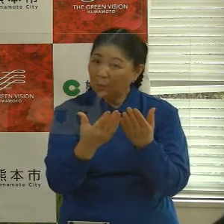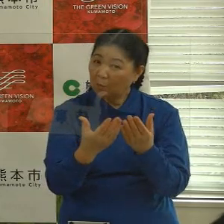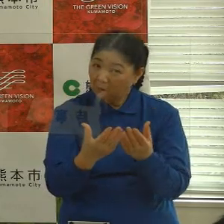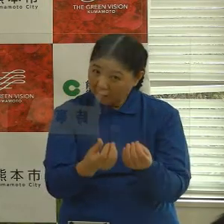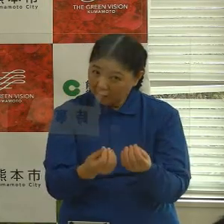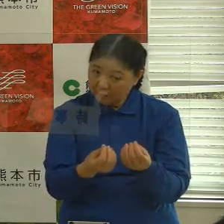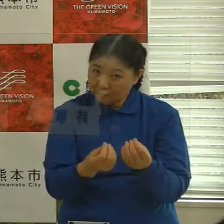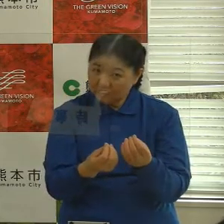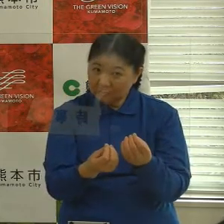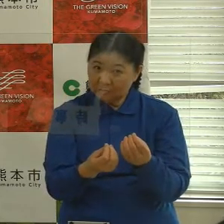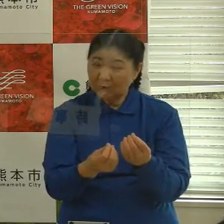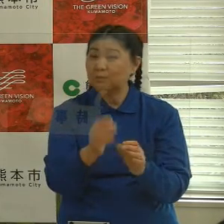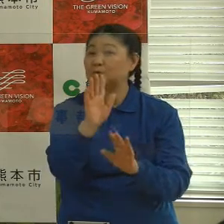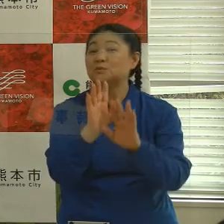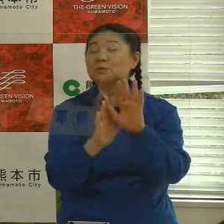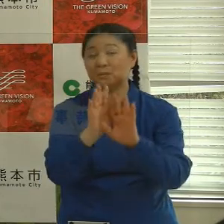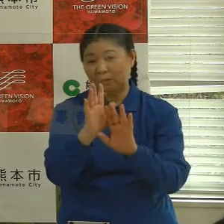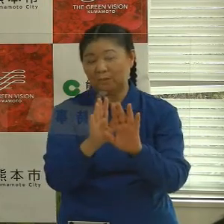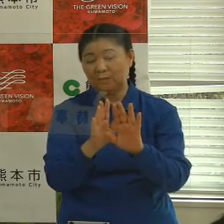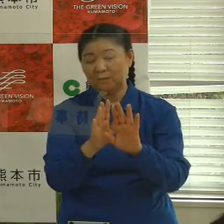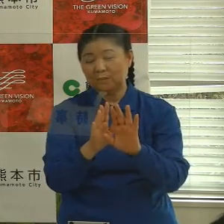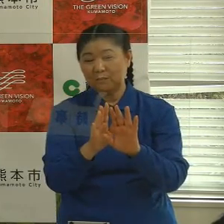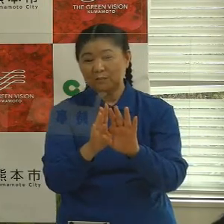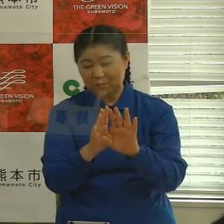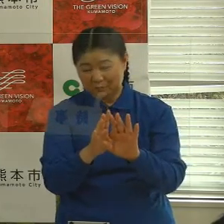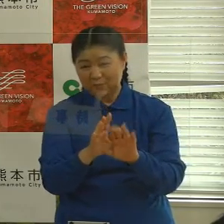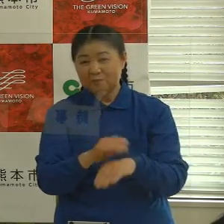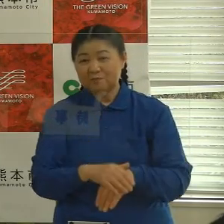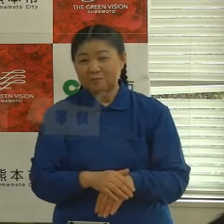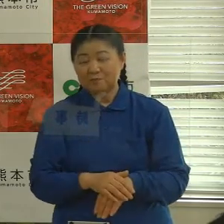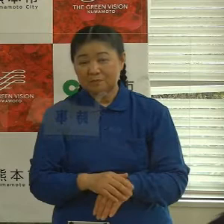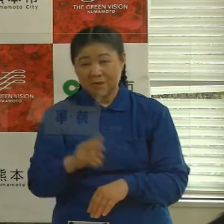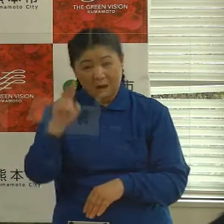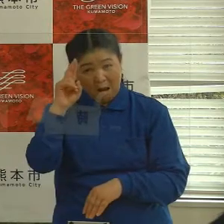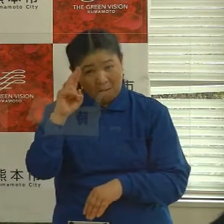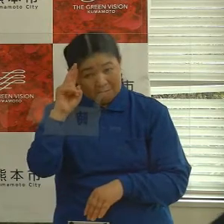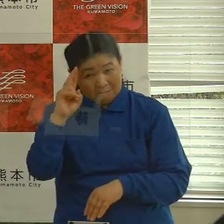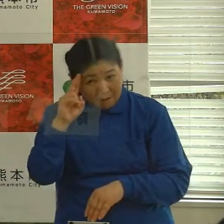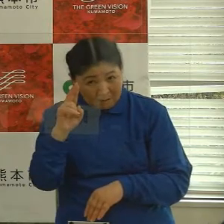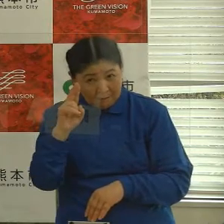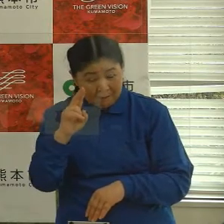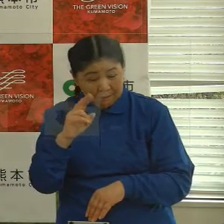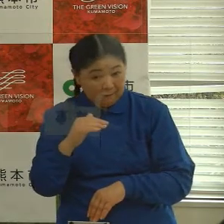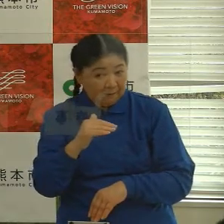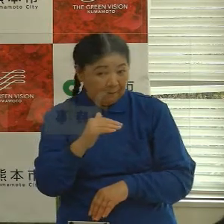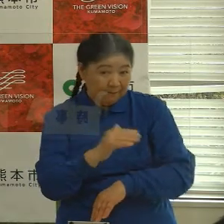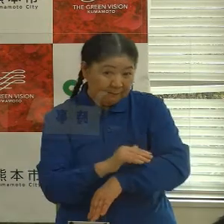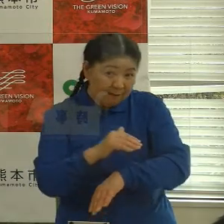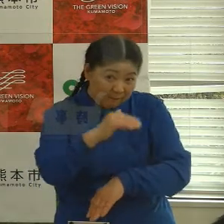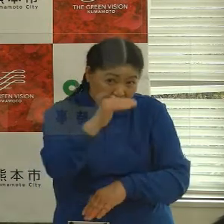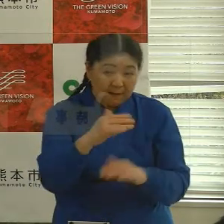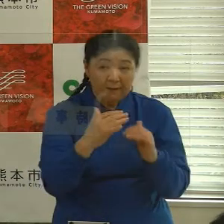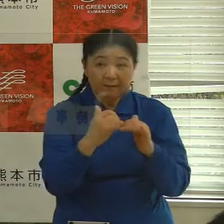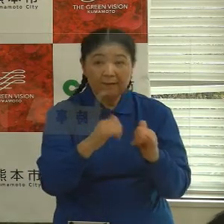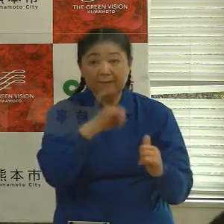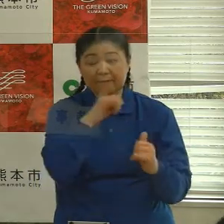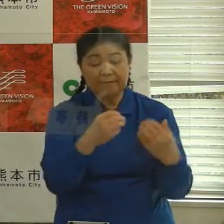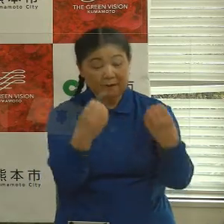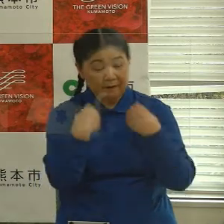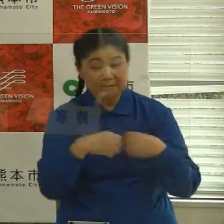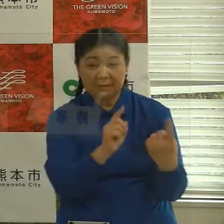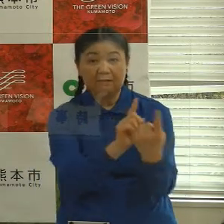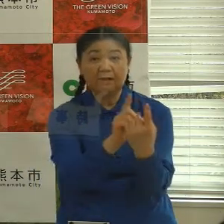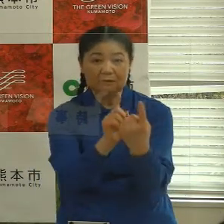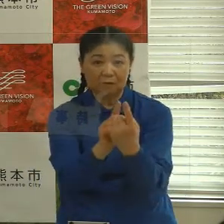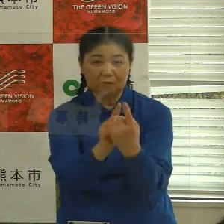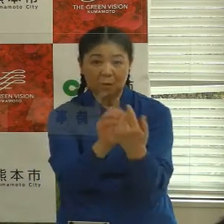わるというような状況になって見えてきますので、そうなりますとリスクの高い方へのですね、感染対策あ